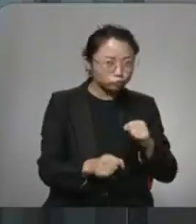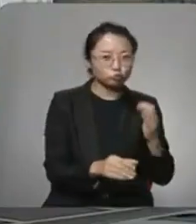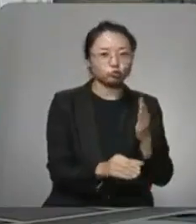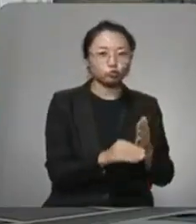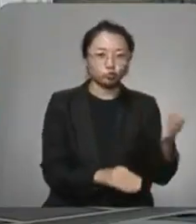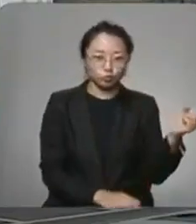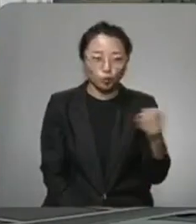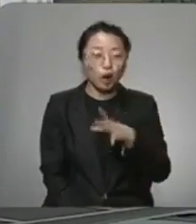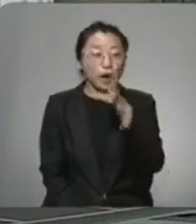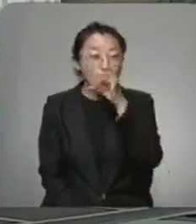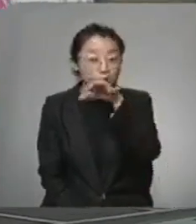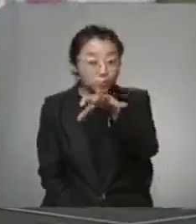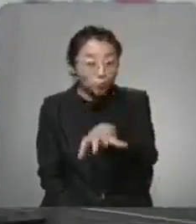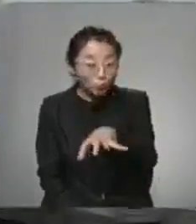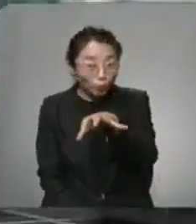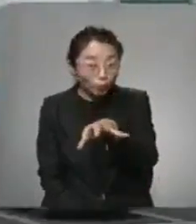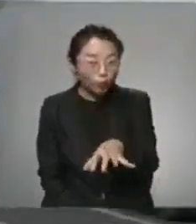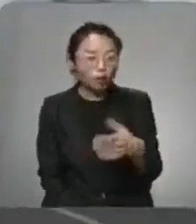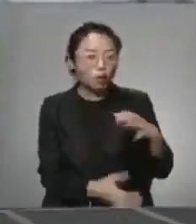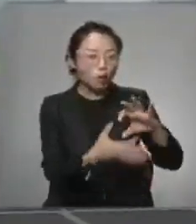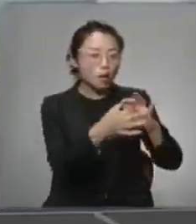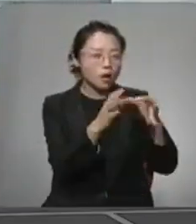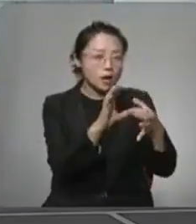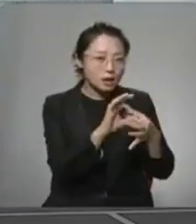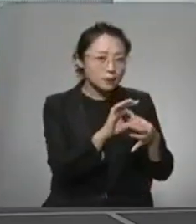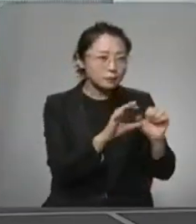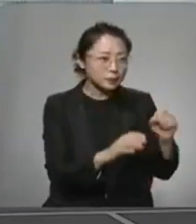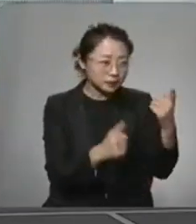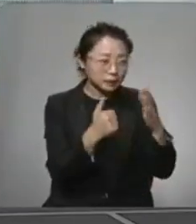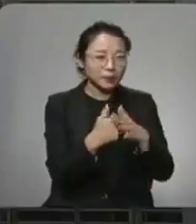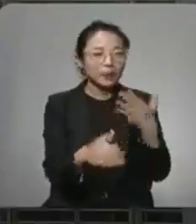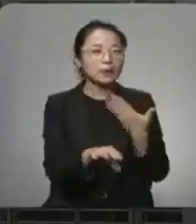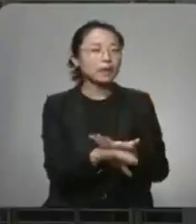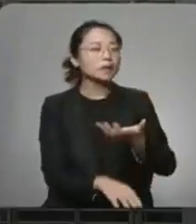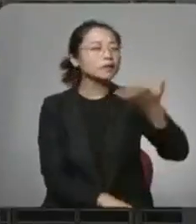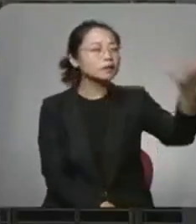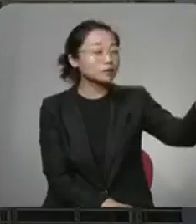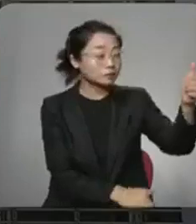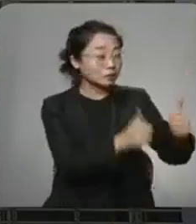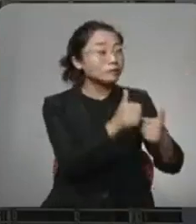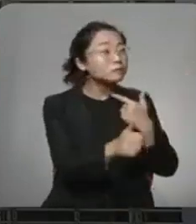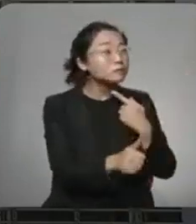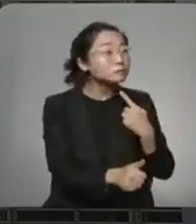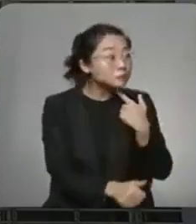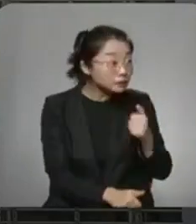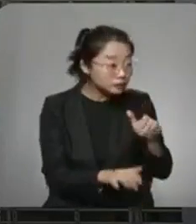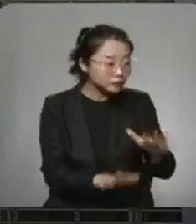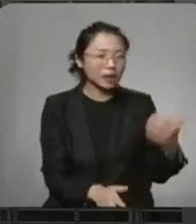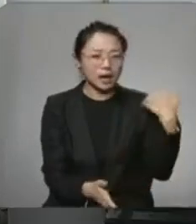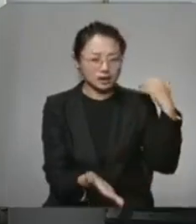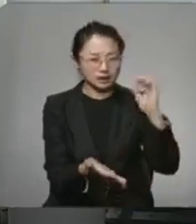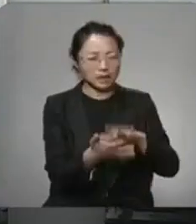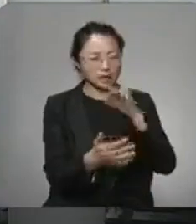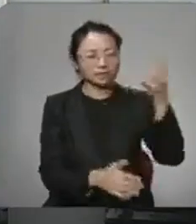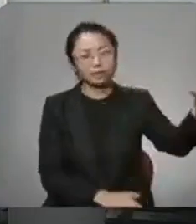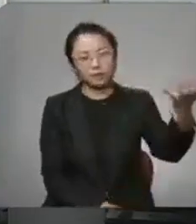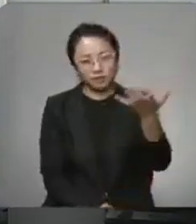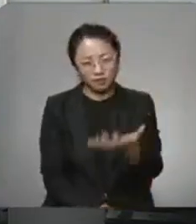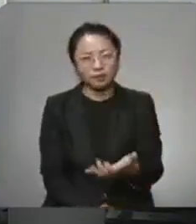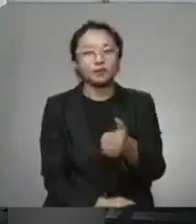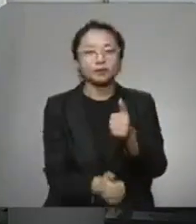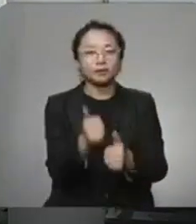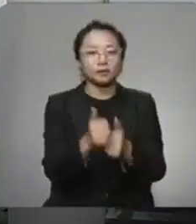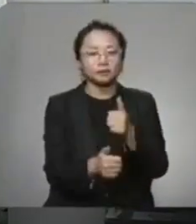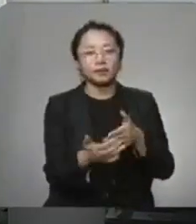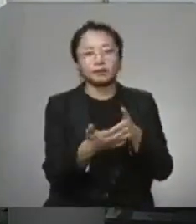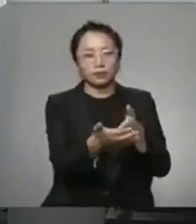나섰고 강릉시도 동계올림픽 때문에 외지에서 잠시 경기가 열린 것일 뿐 홈구장은 원래 위치로 와야 한다고